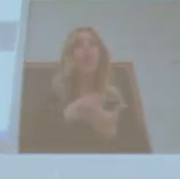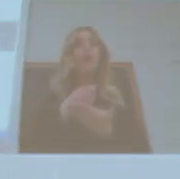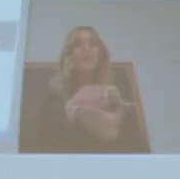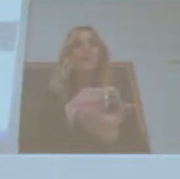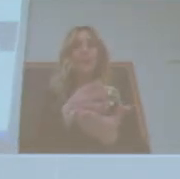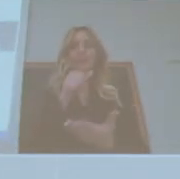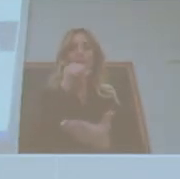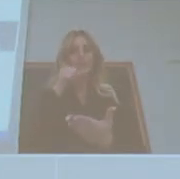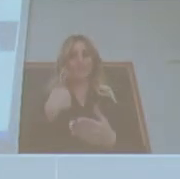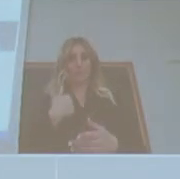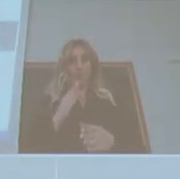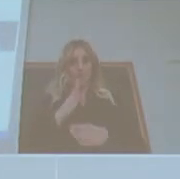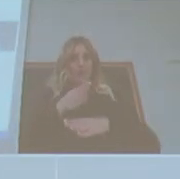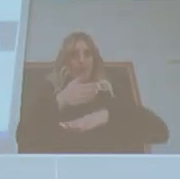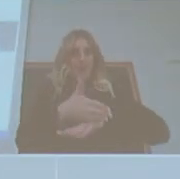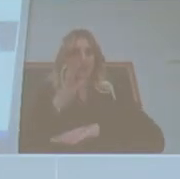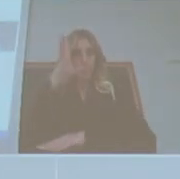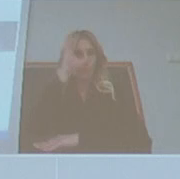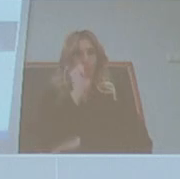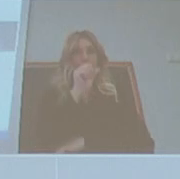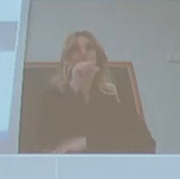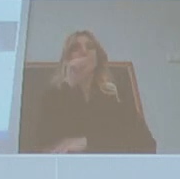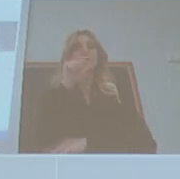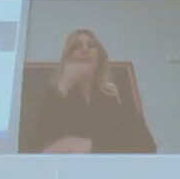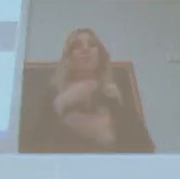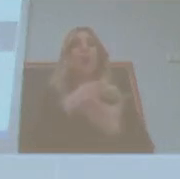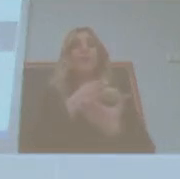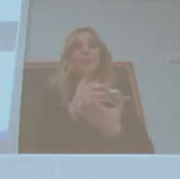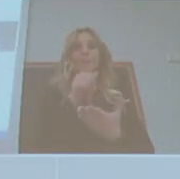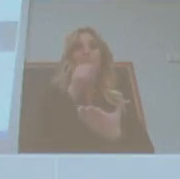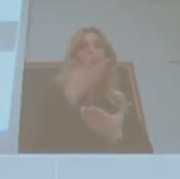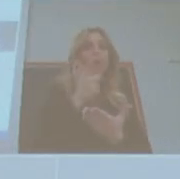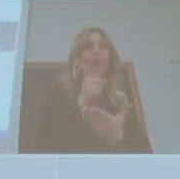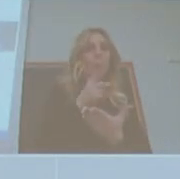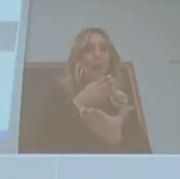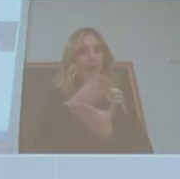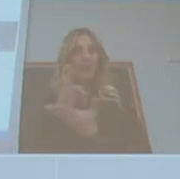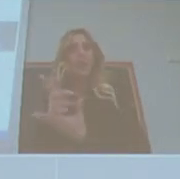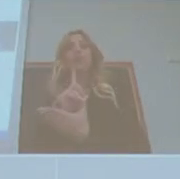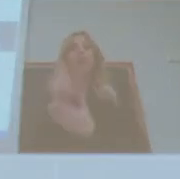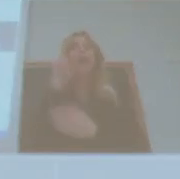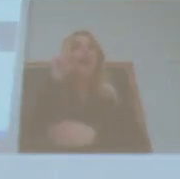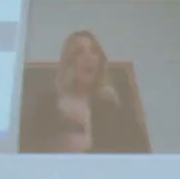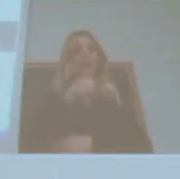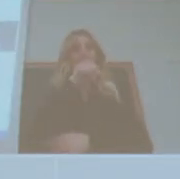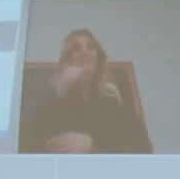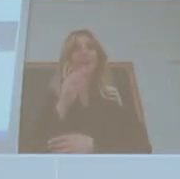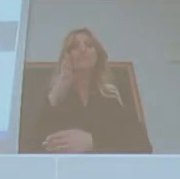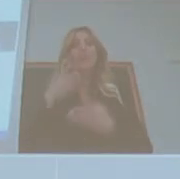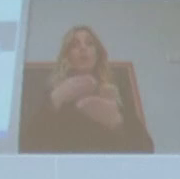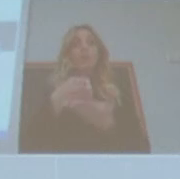in entrata, ma anche e soprattutto forse dell'orientamento in uscita, quindi